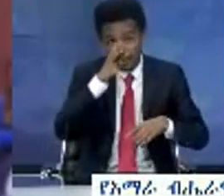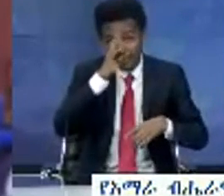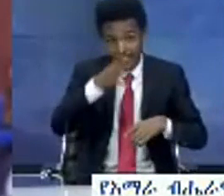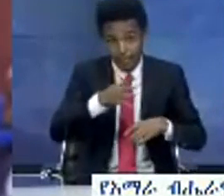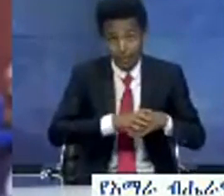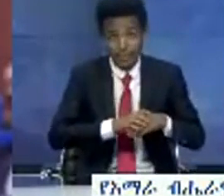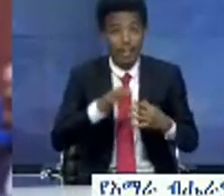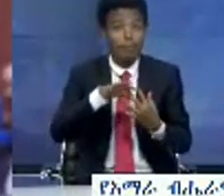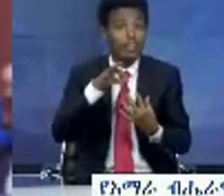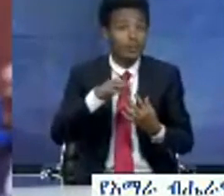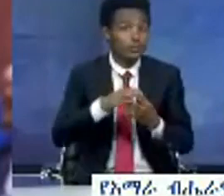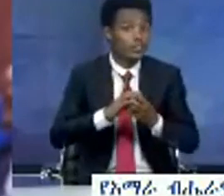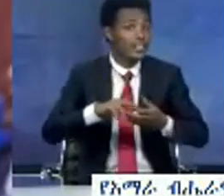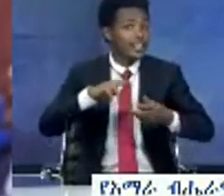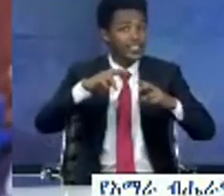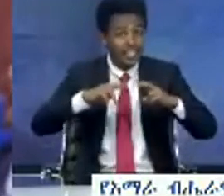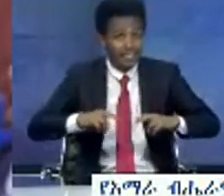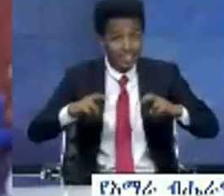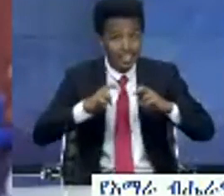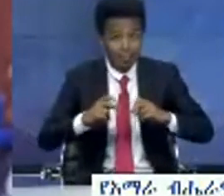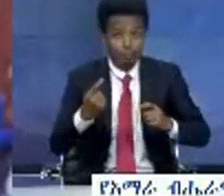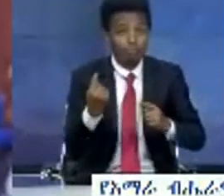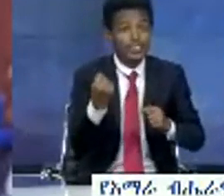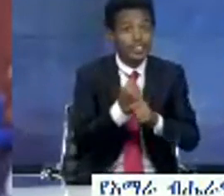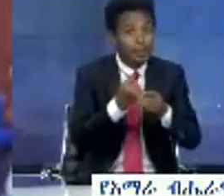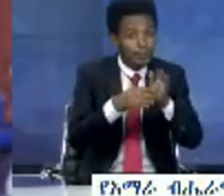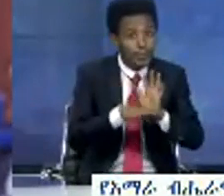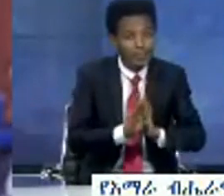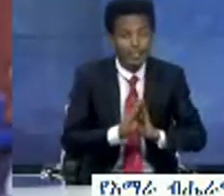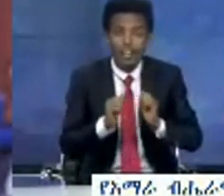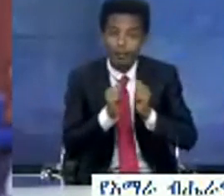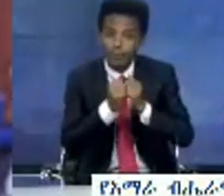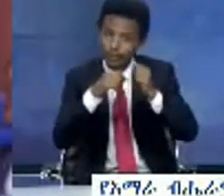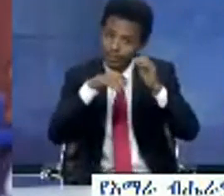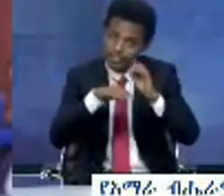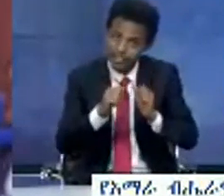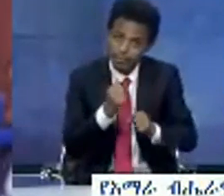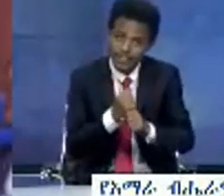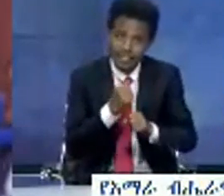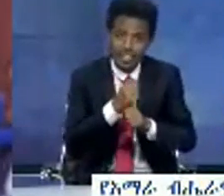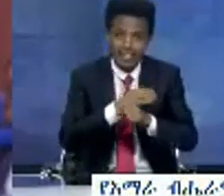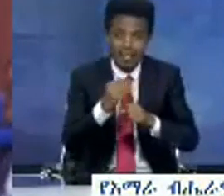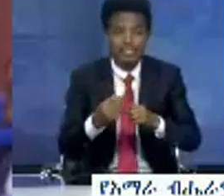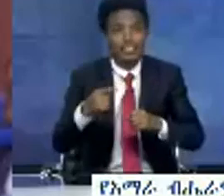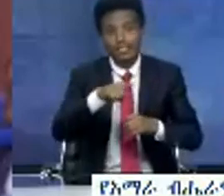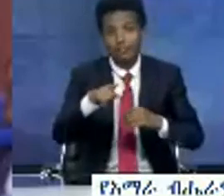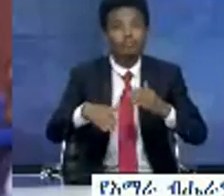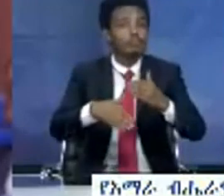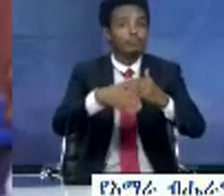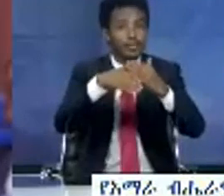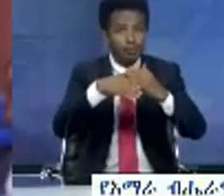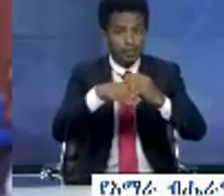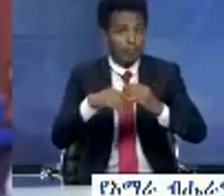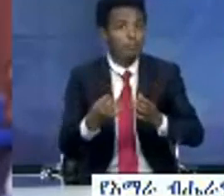እያጠና ወደ ተግባር በማስገባት አብሯችሁ እንደሚሰራና እናንተን መገንባትና ማልማት ዋና ስራው